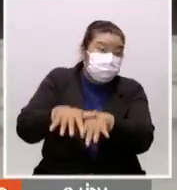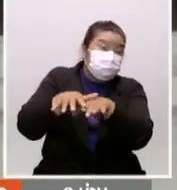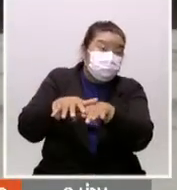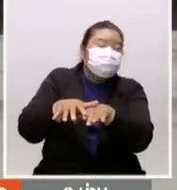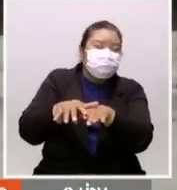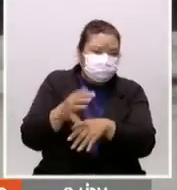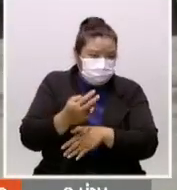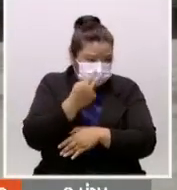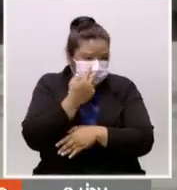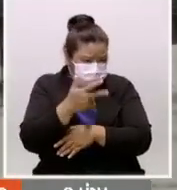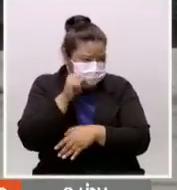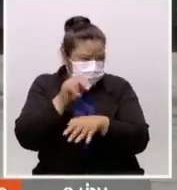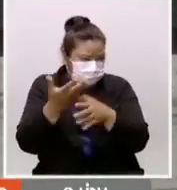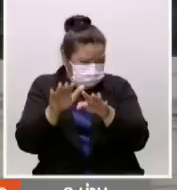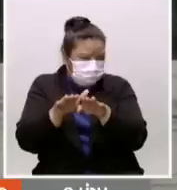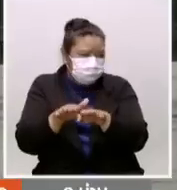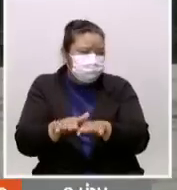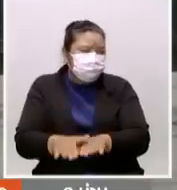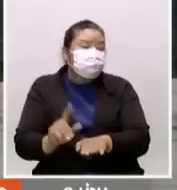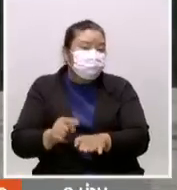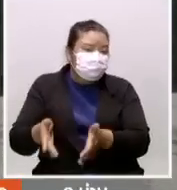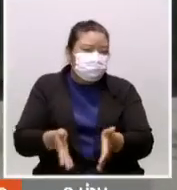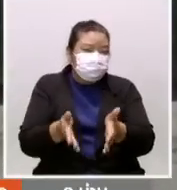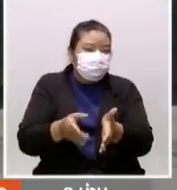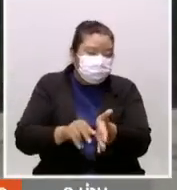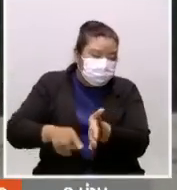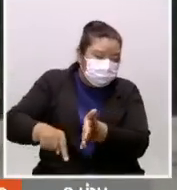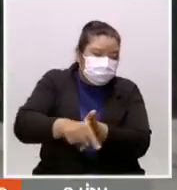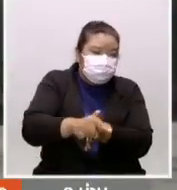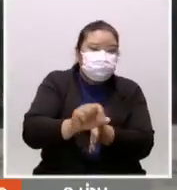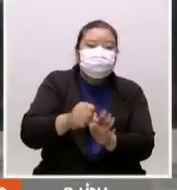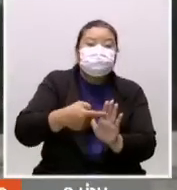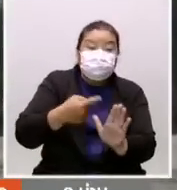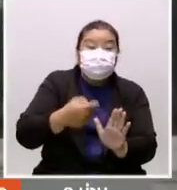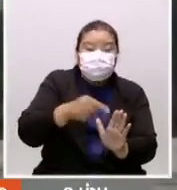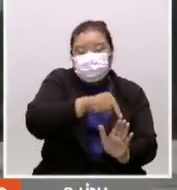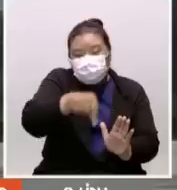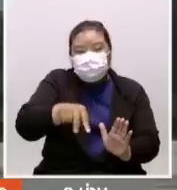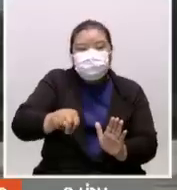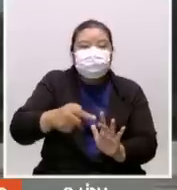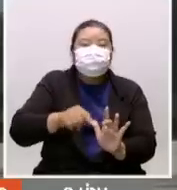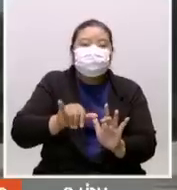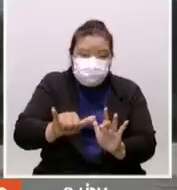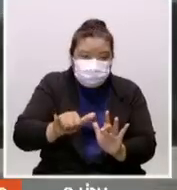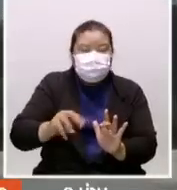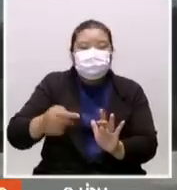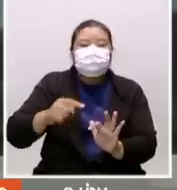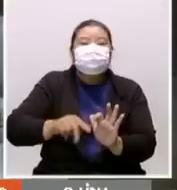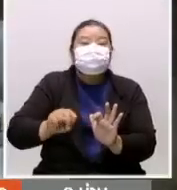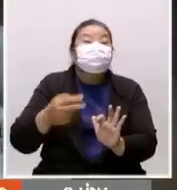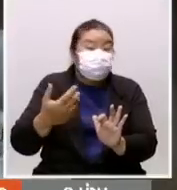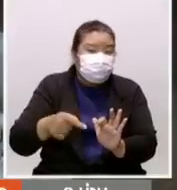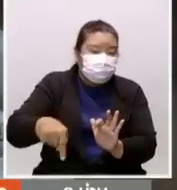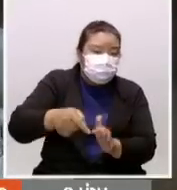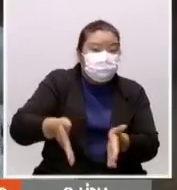นี้สถานการณ์คลี่คลายแล้วมวลน้ำในแม่น้ำน่านได้ไหลผ่านอำเภอเวียงสาไปสู่อำเภอนาน้อยอำเภอนามื่นไปลง